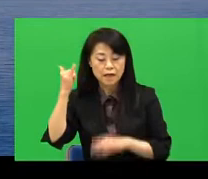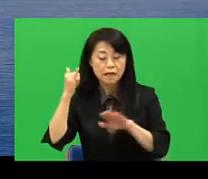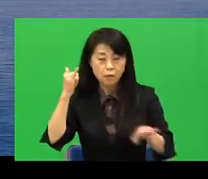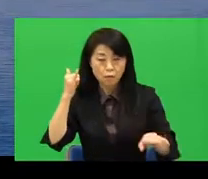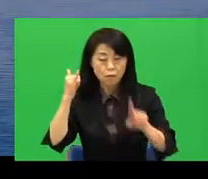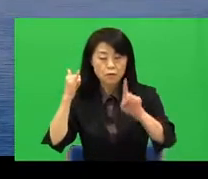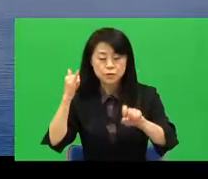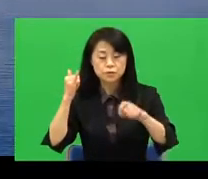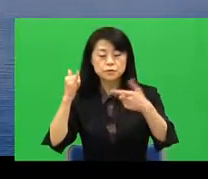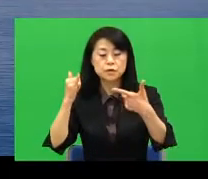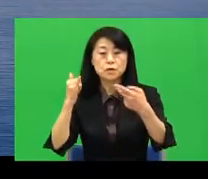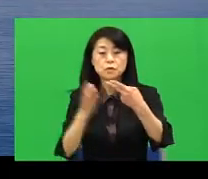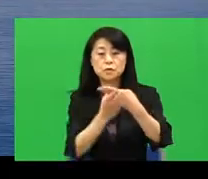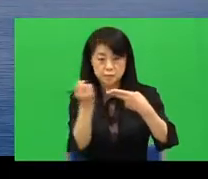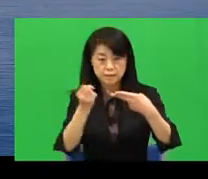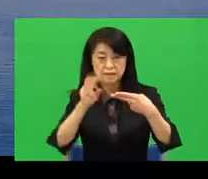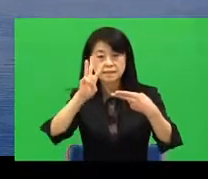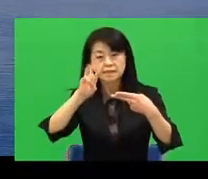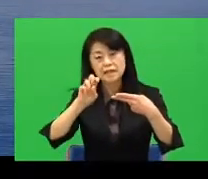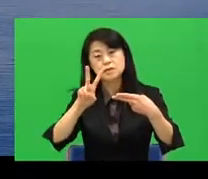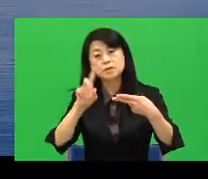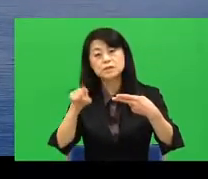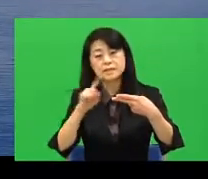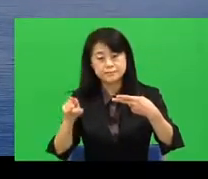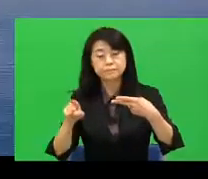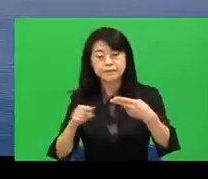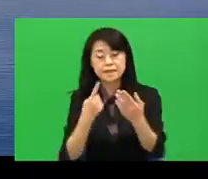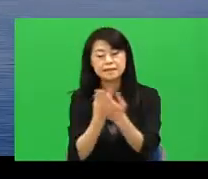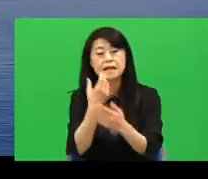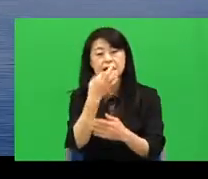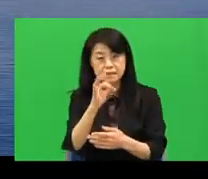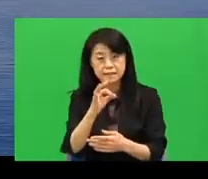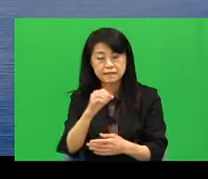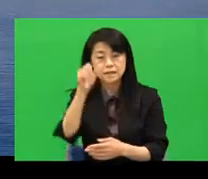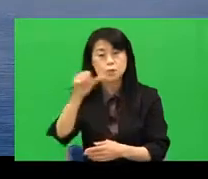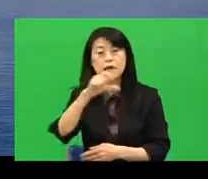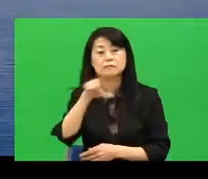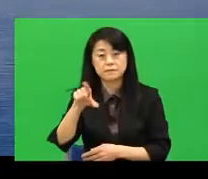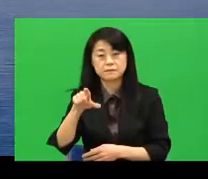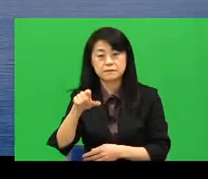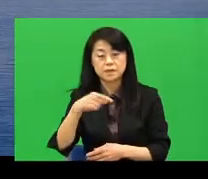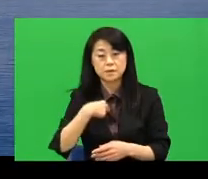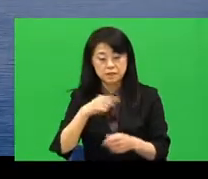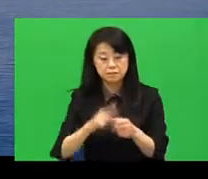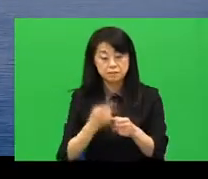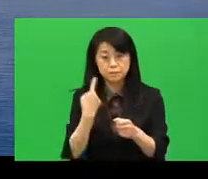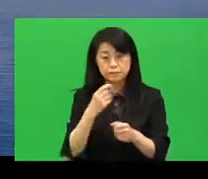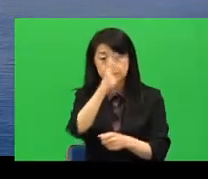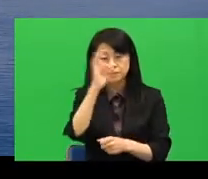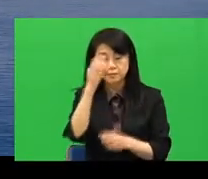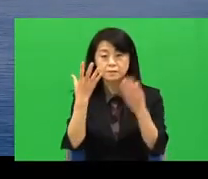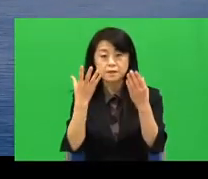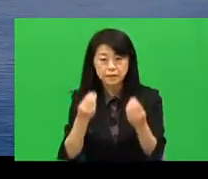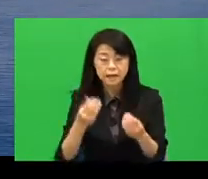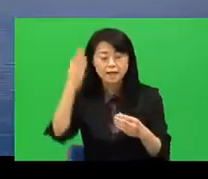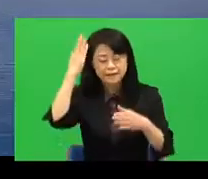組32名まで、参加費500円ということですから、私も一昨年覗いてみましたけど、本当に懇切